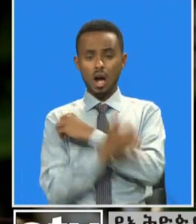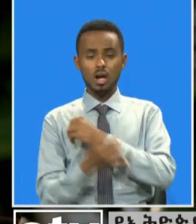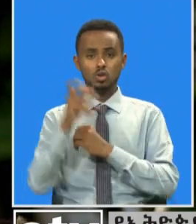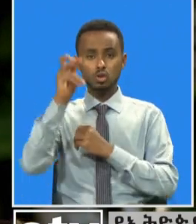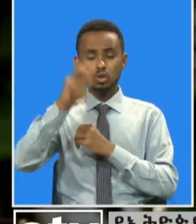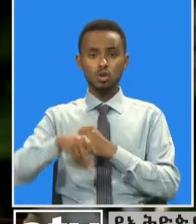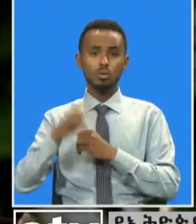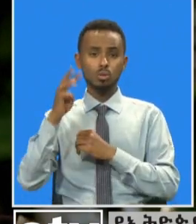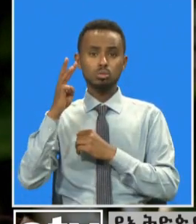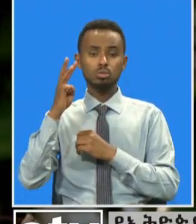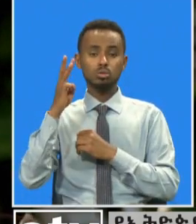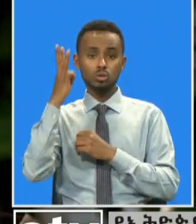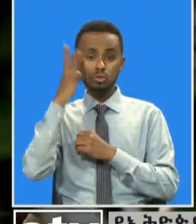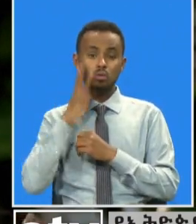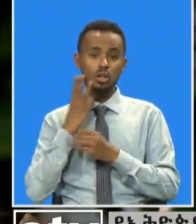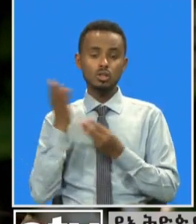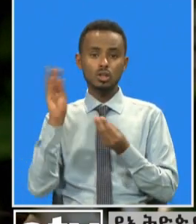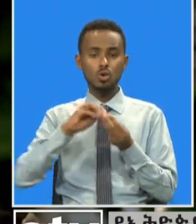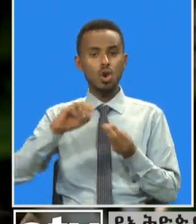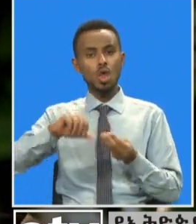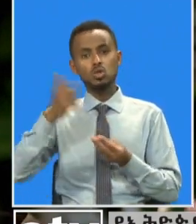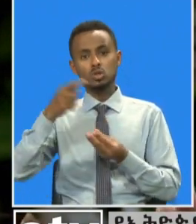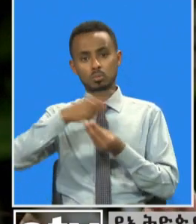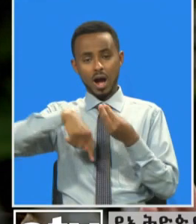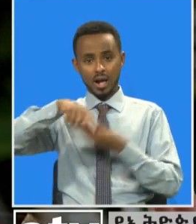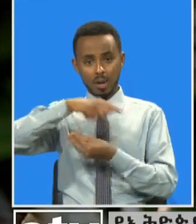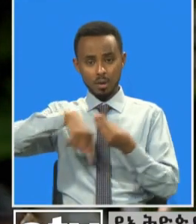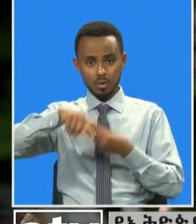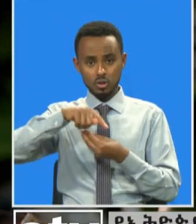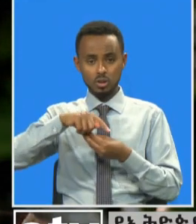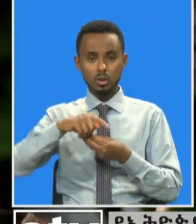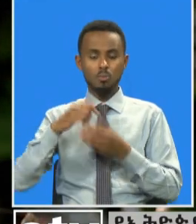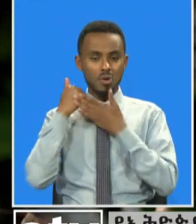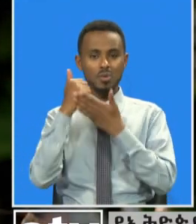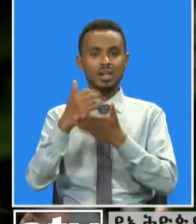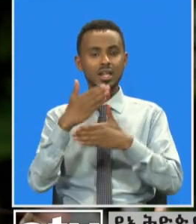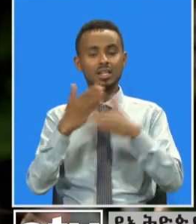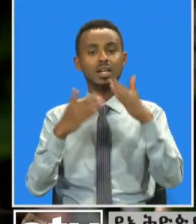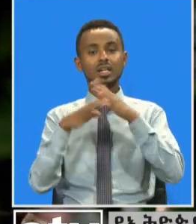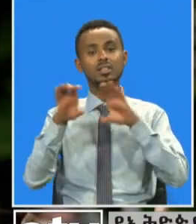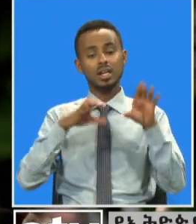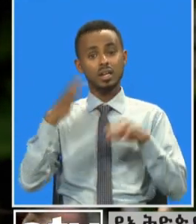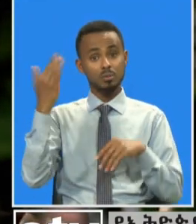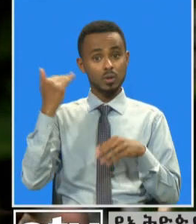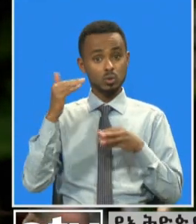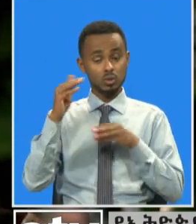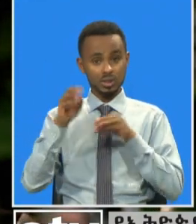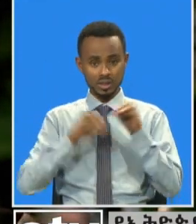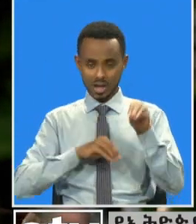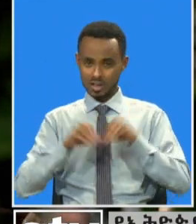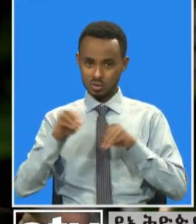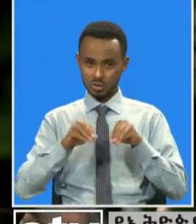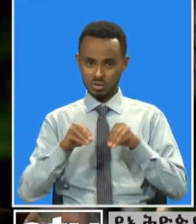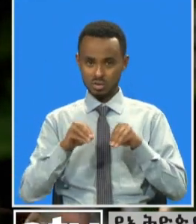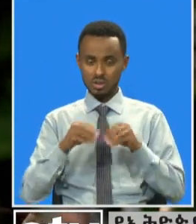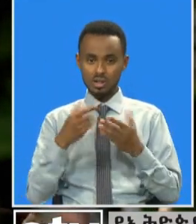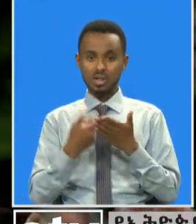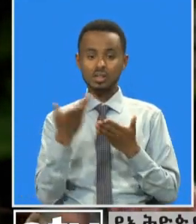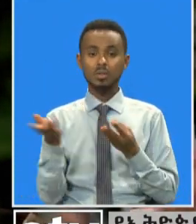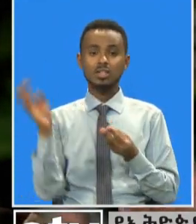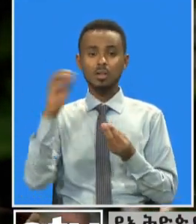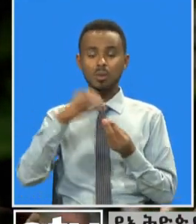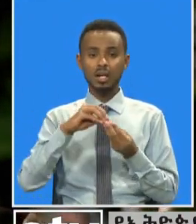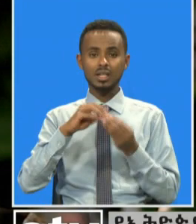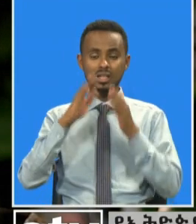ደቡብ ሱዳን ጀምሮ ሌሎችንም አካባቢዎች በመርዳት ደረጃ ስታደርጋቸው የነበሩ እንቅስቃሴዎች፣ ከዛም